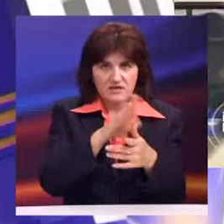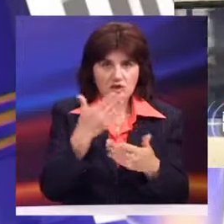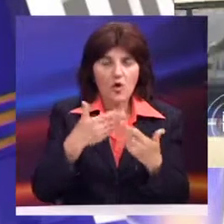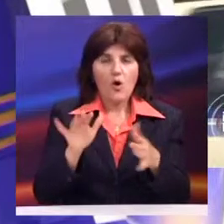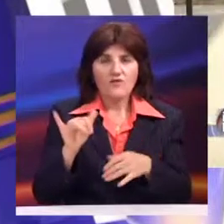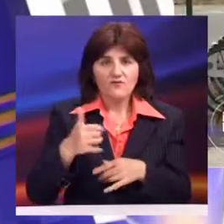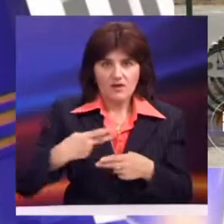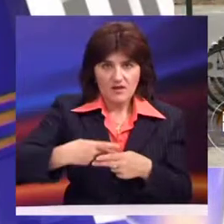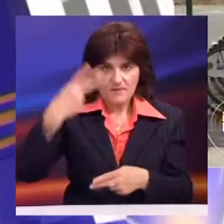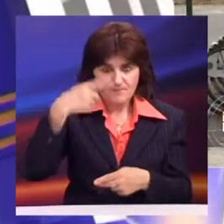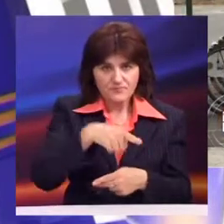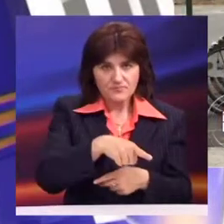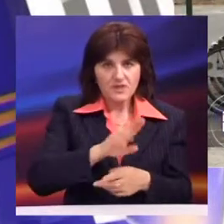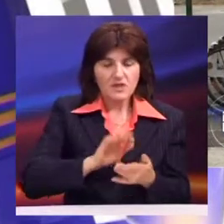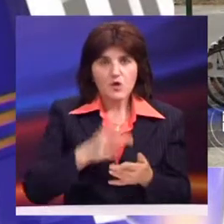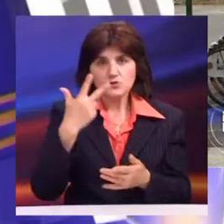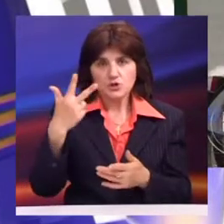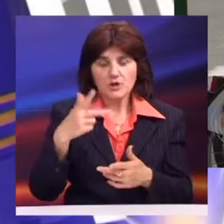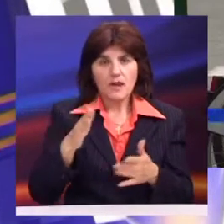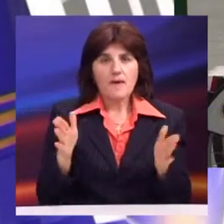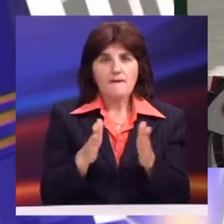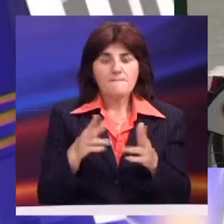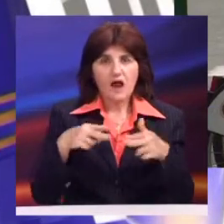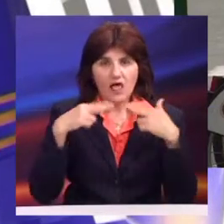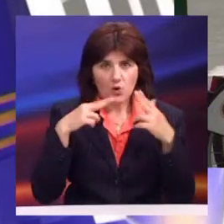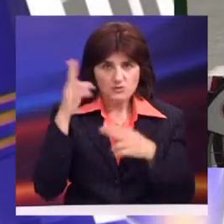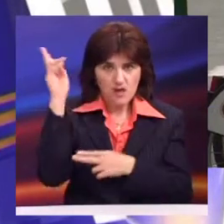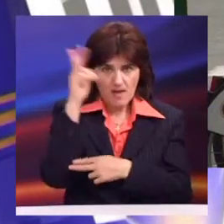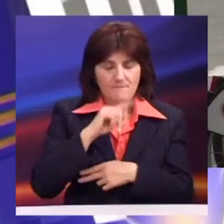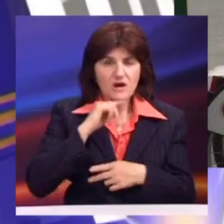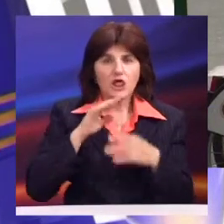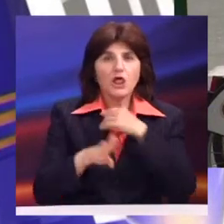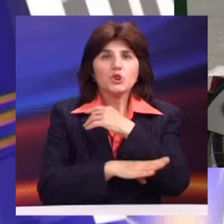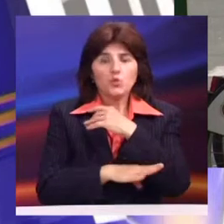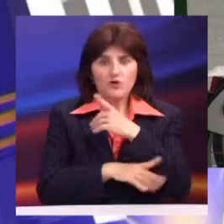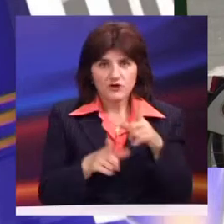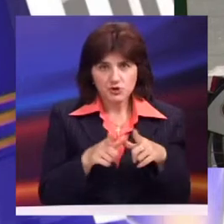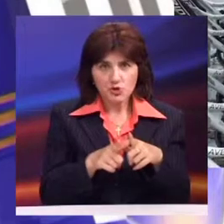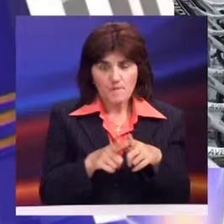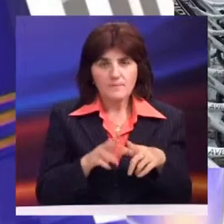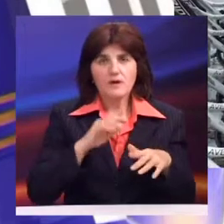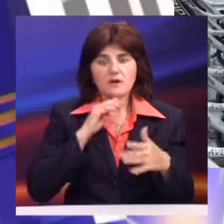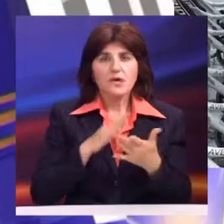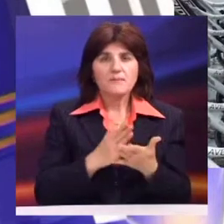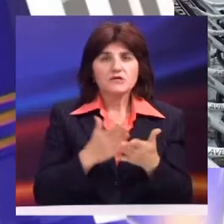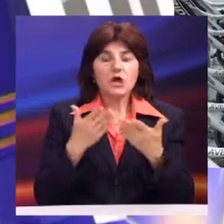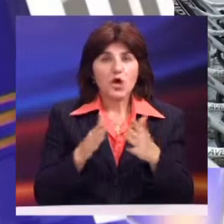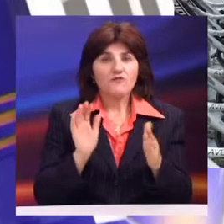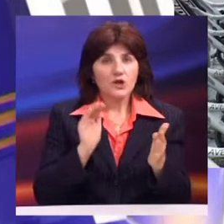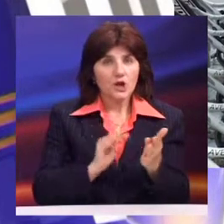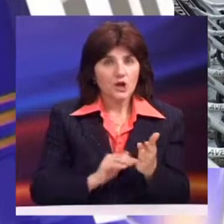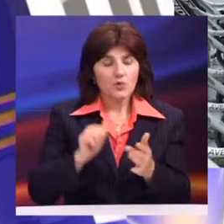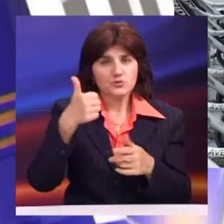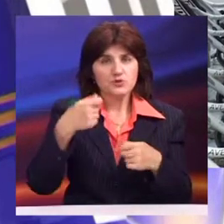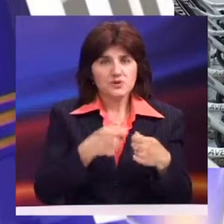otvorenog univerziteta i 3 automatske na Prozivci, kod male gostione na Paliću i u Dudovoj šumi. U skorije vreme biće otvorena još